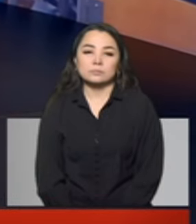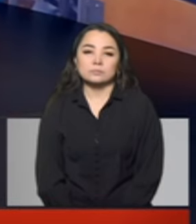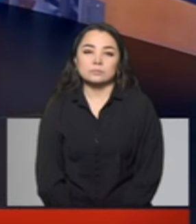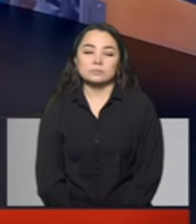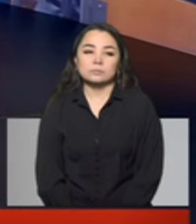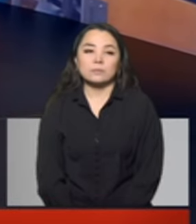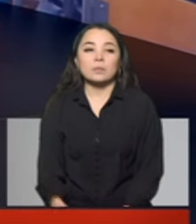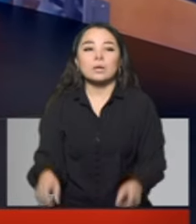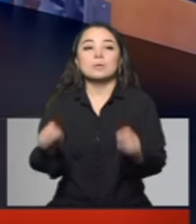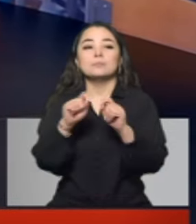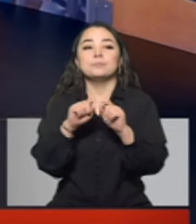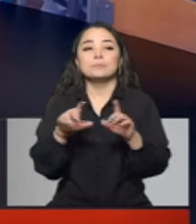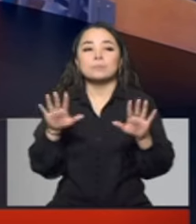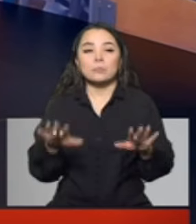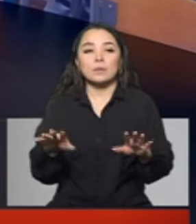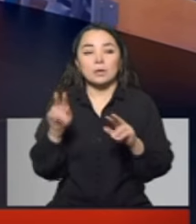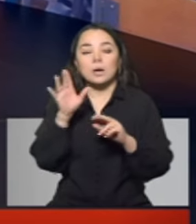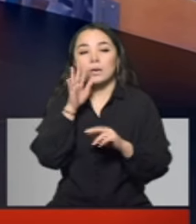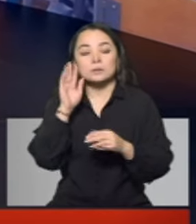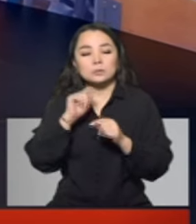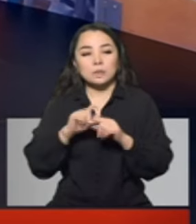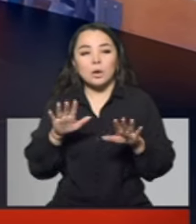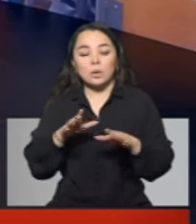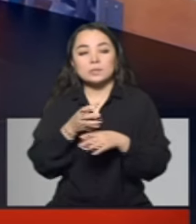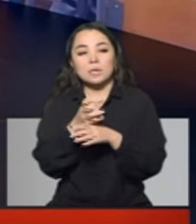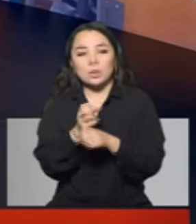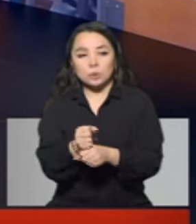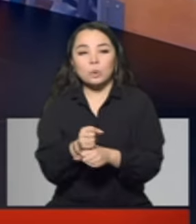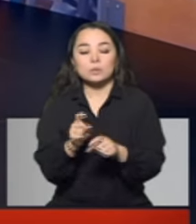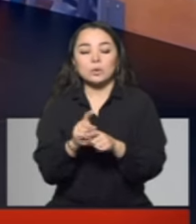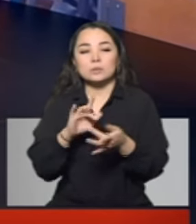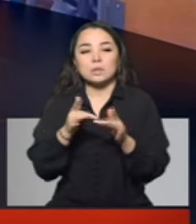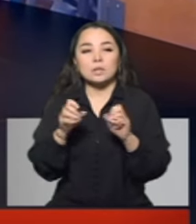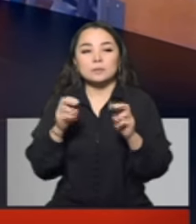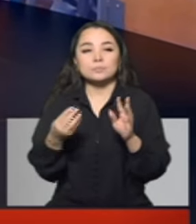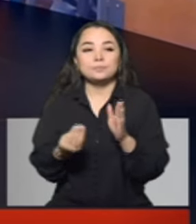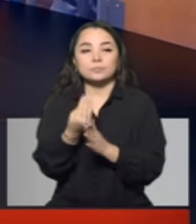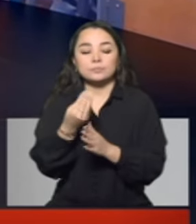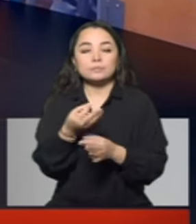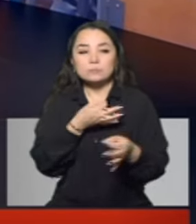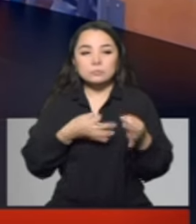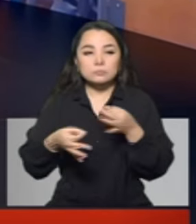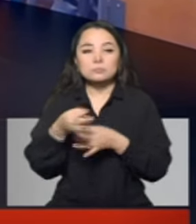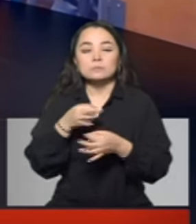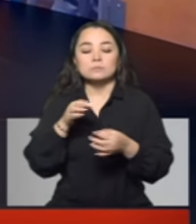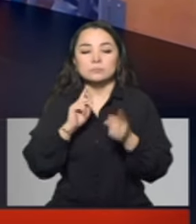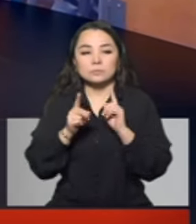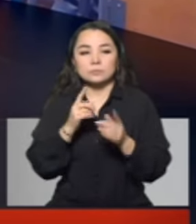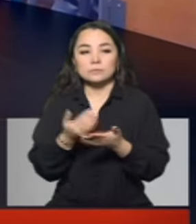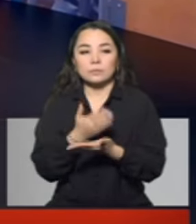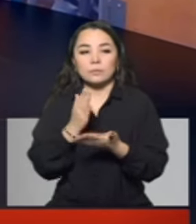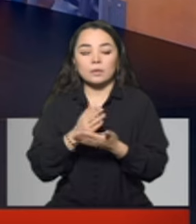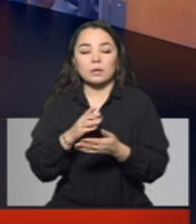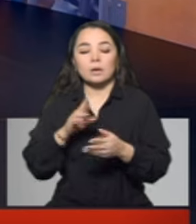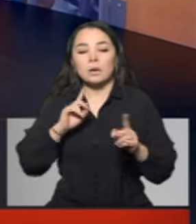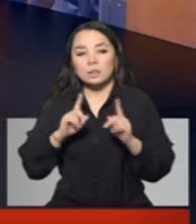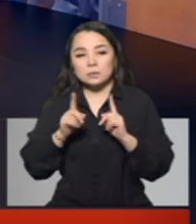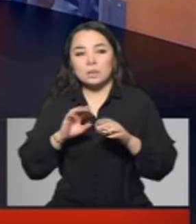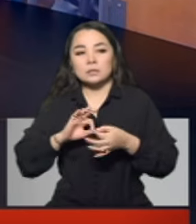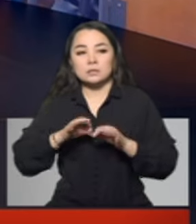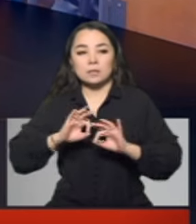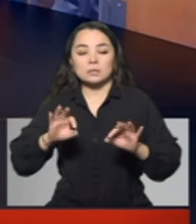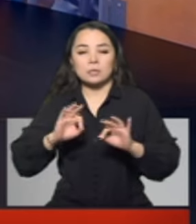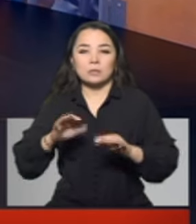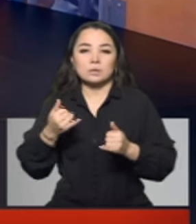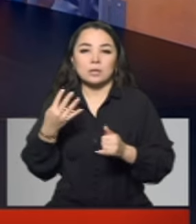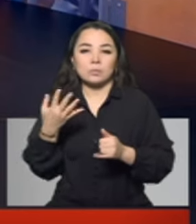Өзгеде ақпарат, мектептегі сабақ уақытының қысқаруы әлеуметтік желіде қызу талқыланып жатыр. Кейбір ата-аналар чатында сабақ